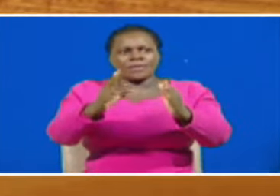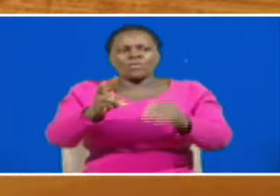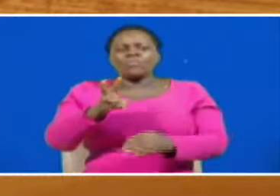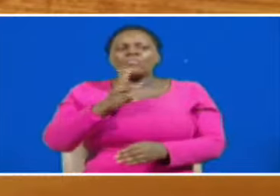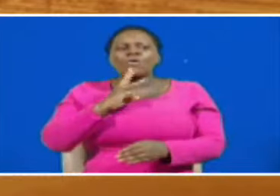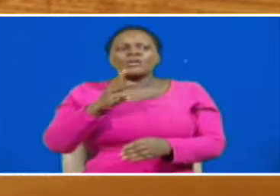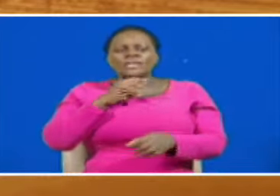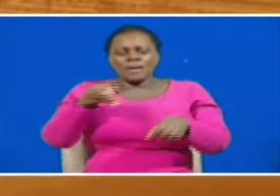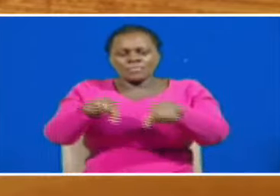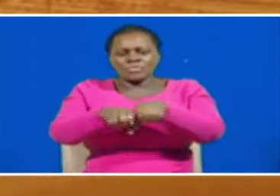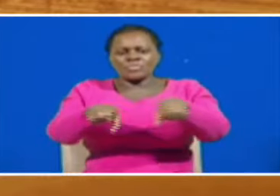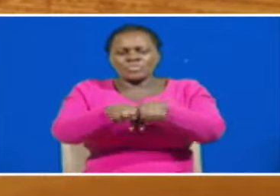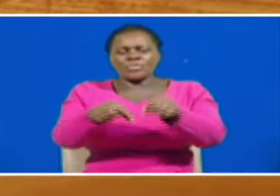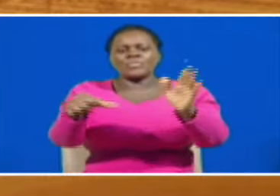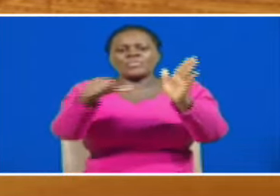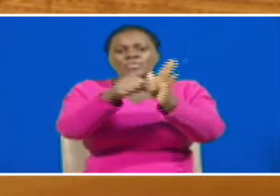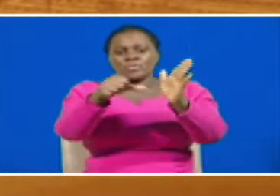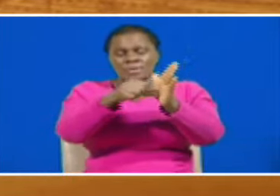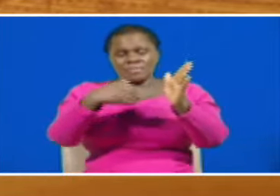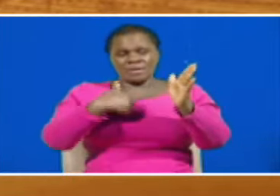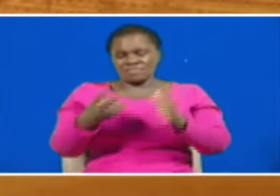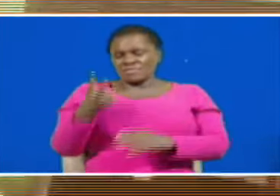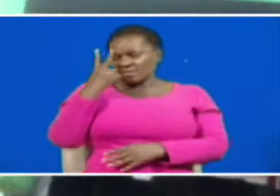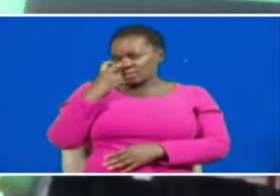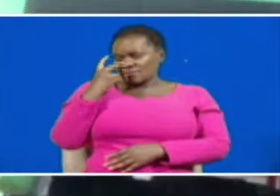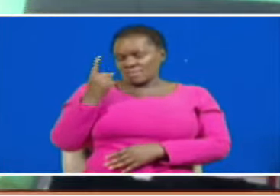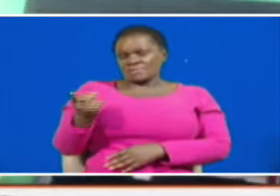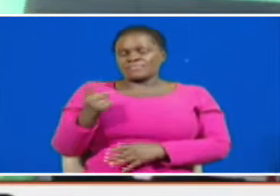maji ukitiliwa shaka.